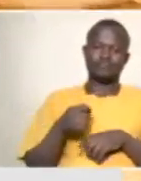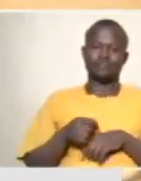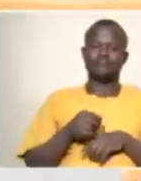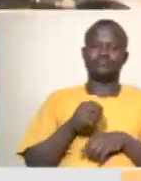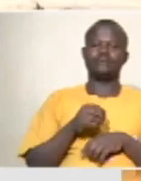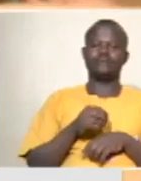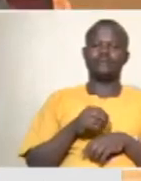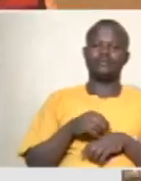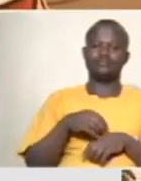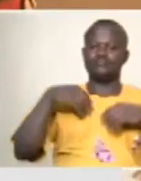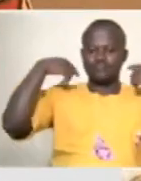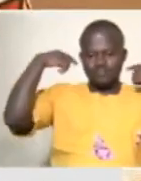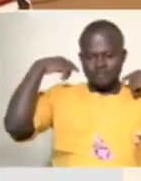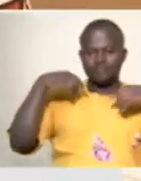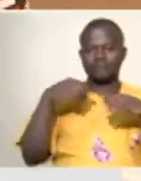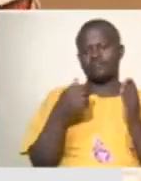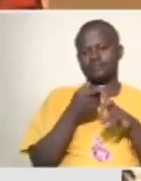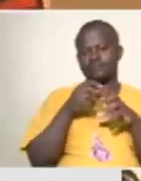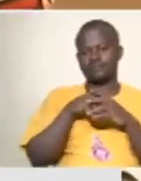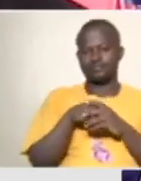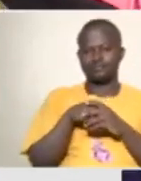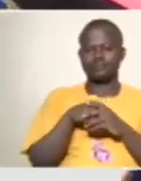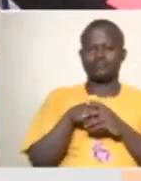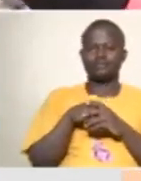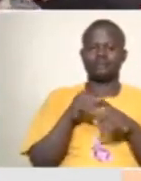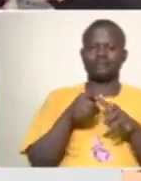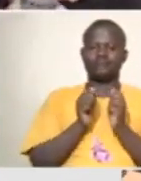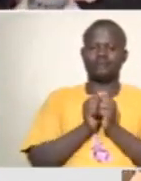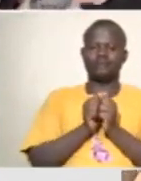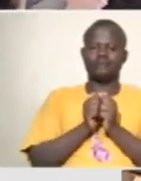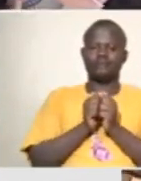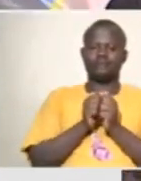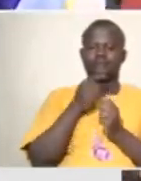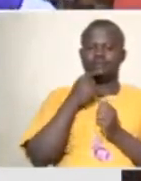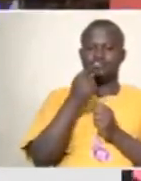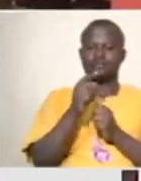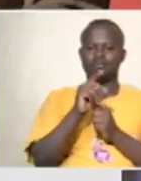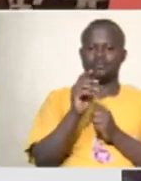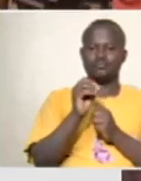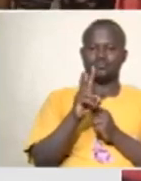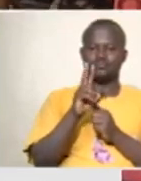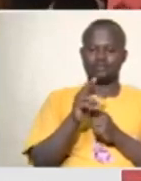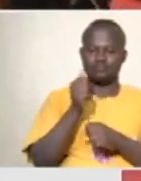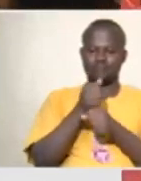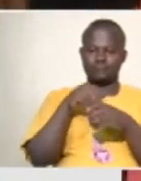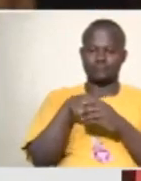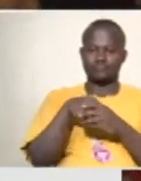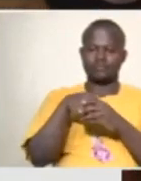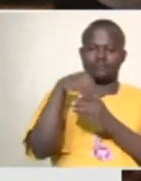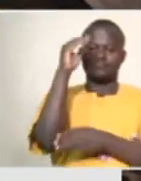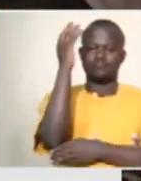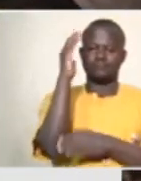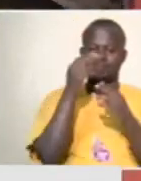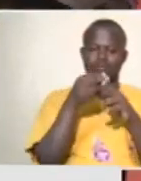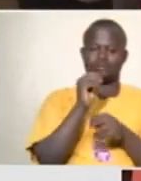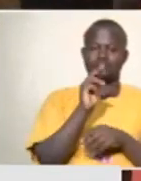maneklesi yo kwambara tugakuramo yikomo. Ni inzovu ikoze mu giti bitumunzenze. Iyi iba ari